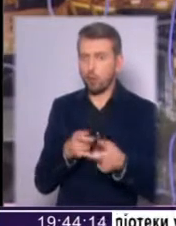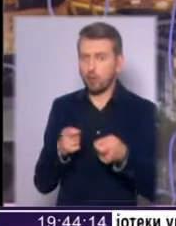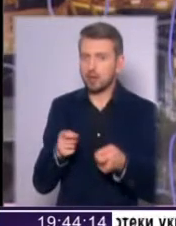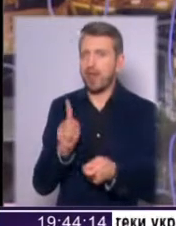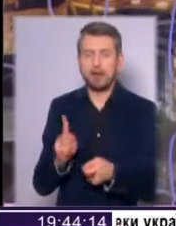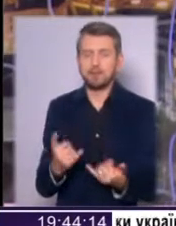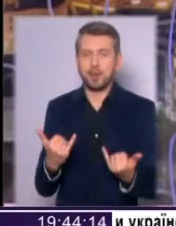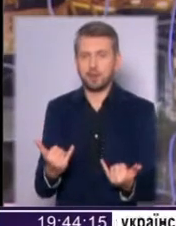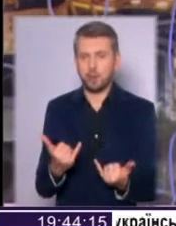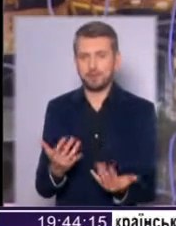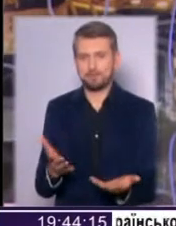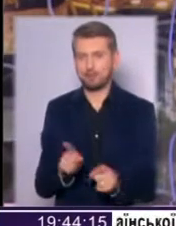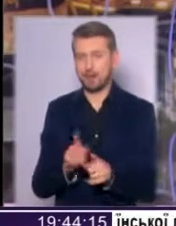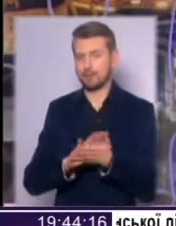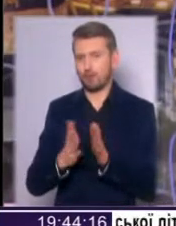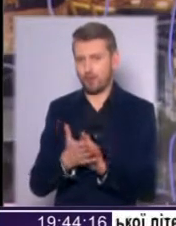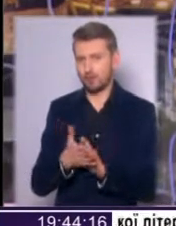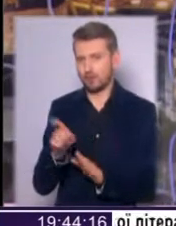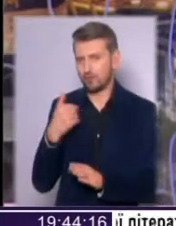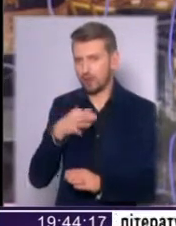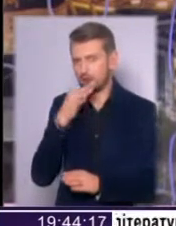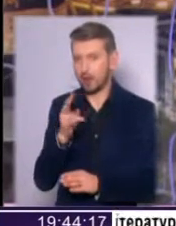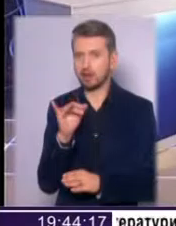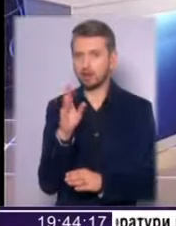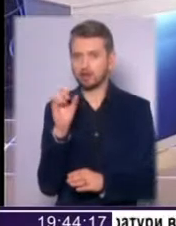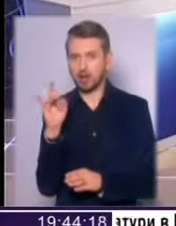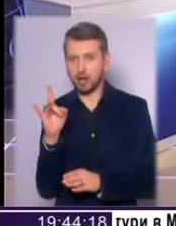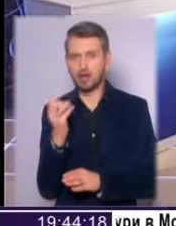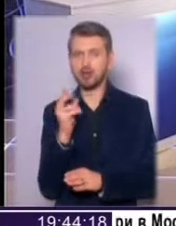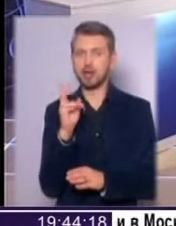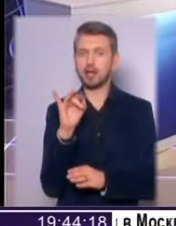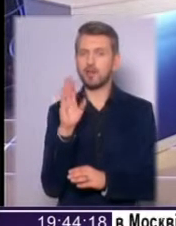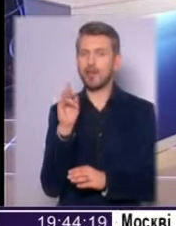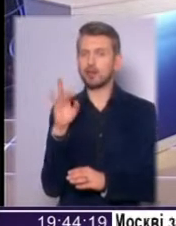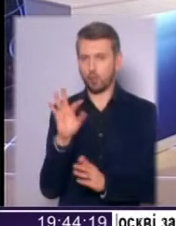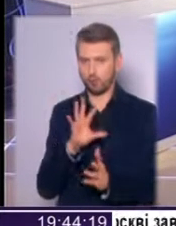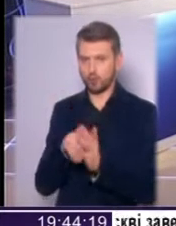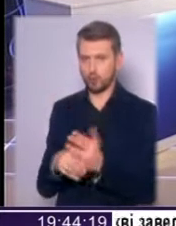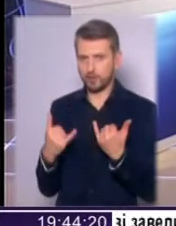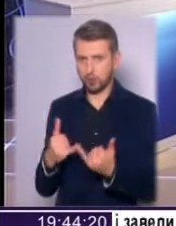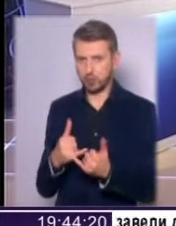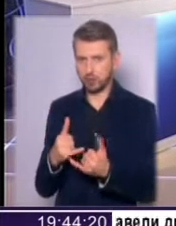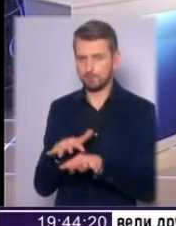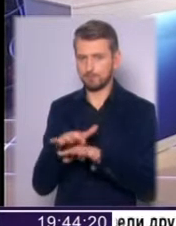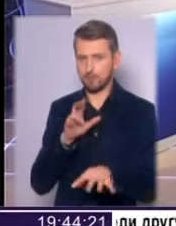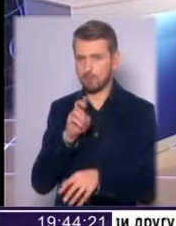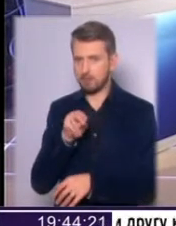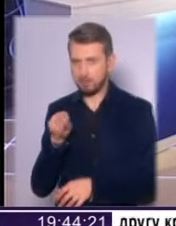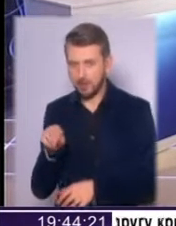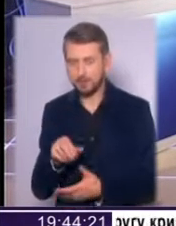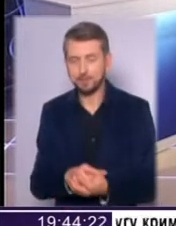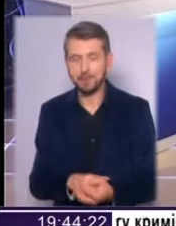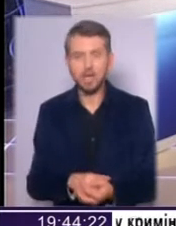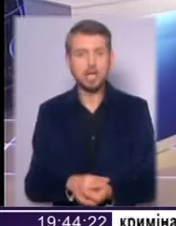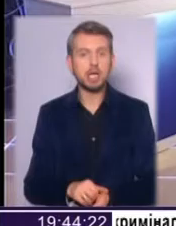на сьогоднішній момент таку ситуацію, вже згадали Кишкаря, але ще й Віктор Кривенко увійшов сьогодні до лав блоку Петра Порошенка.